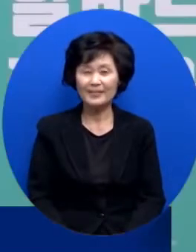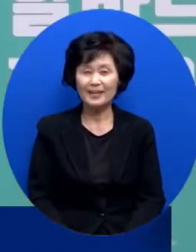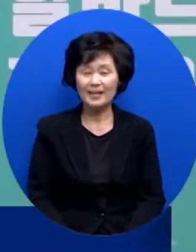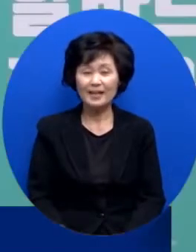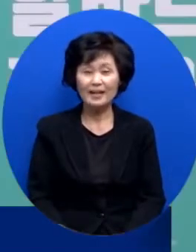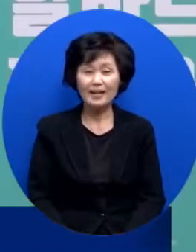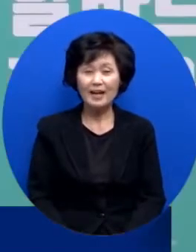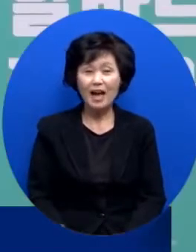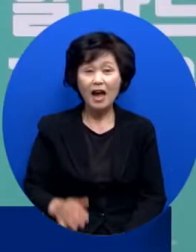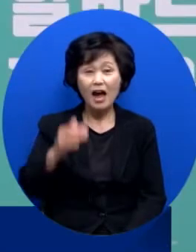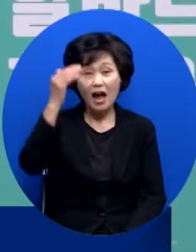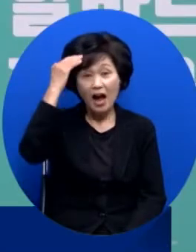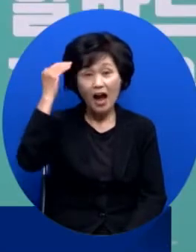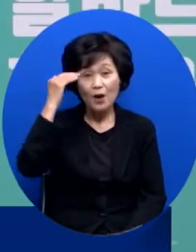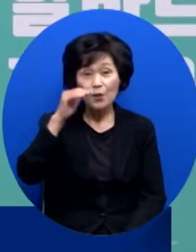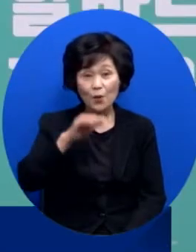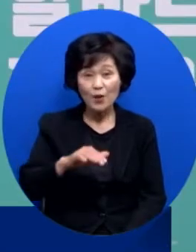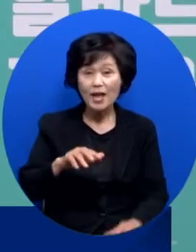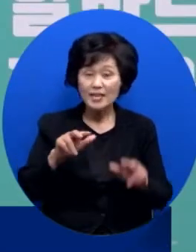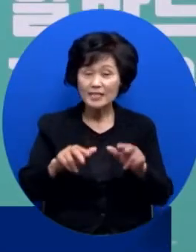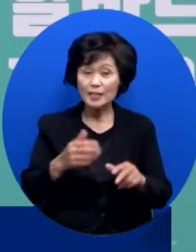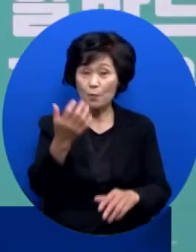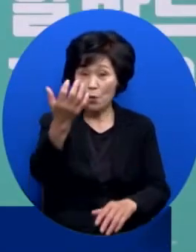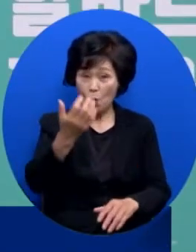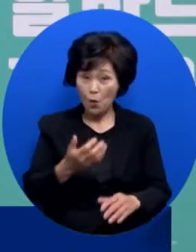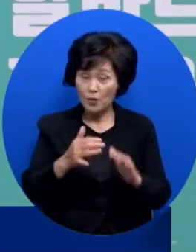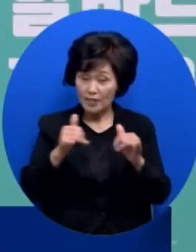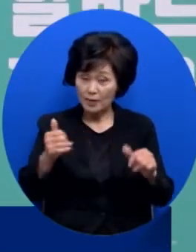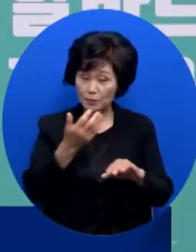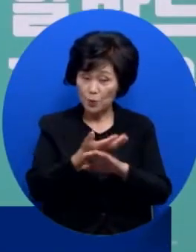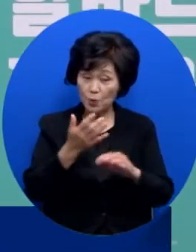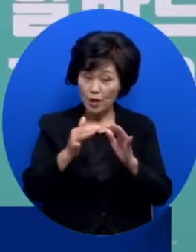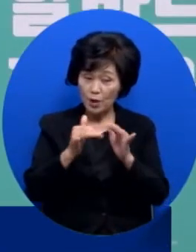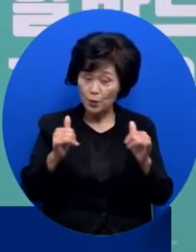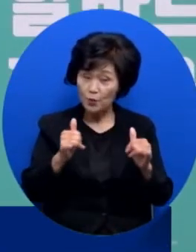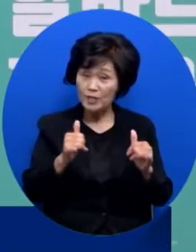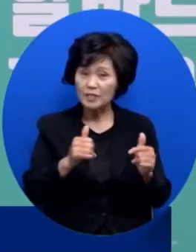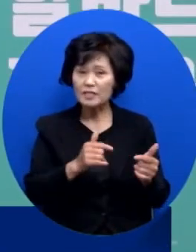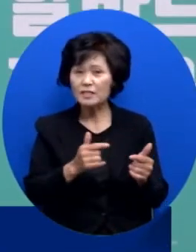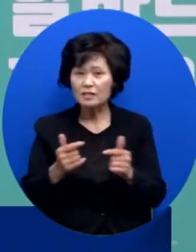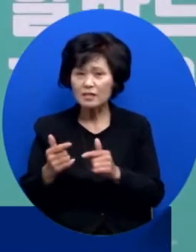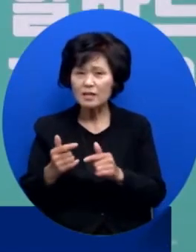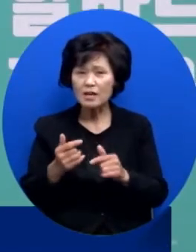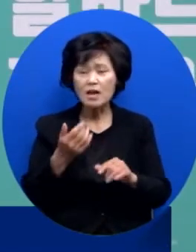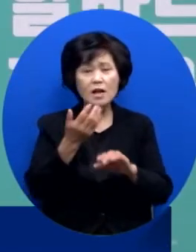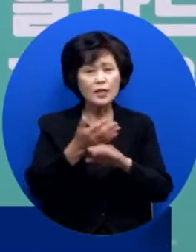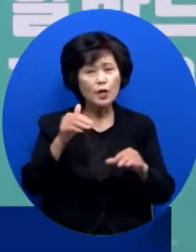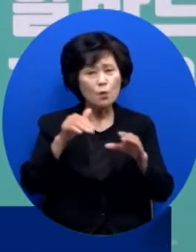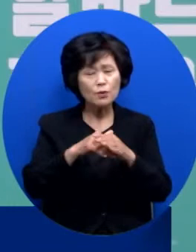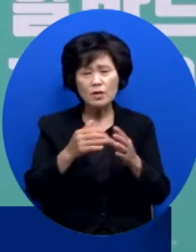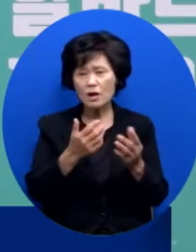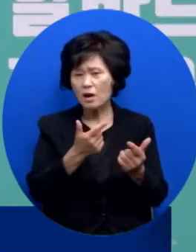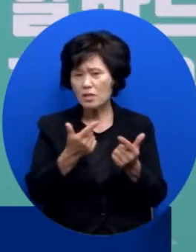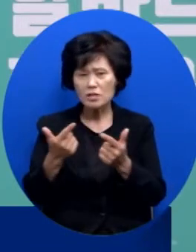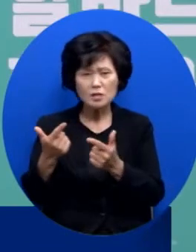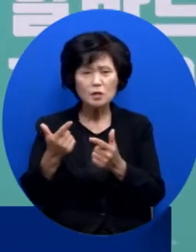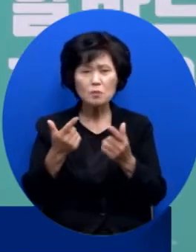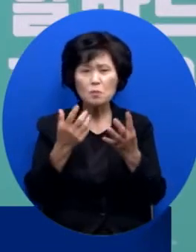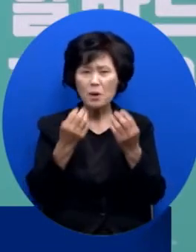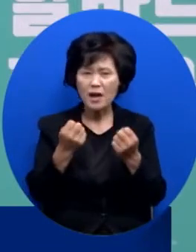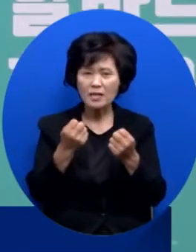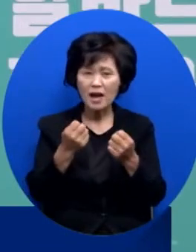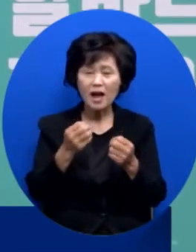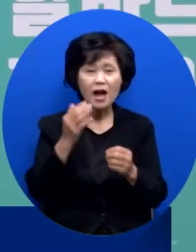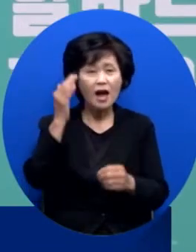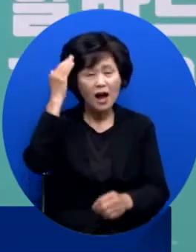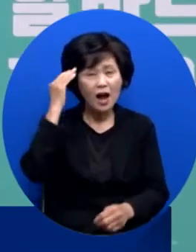난민들이나 그다음 외국인 노동자, 다문화 되게 많은데 한국어로 접촉을 해서 좀